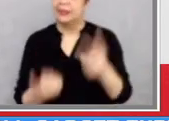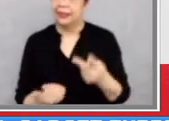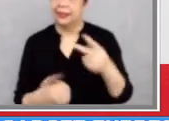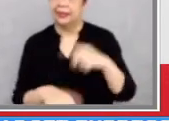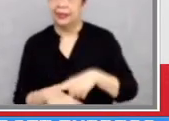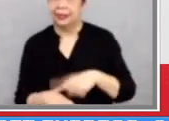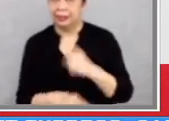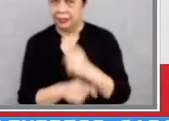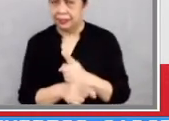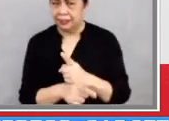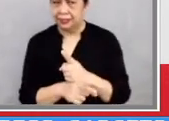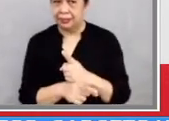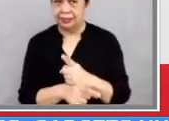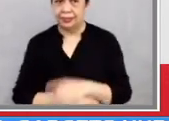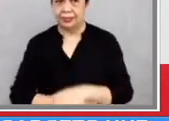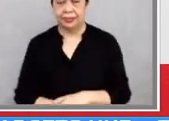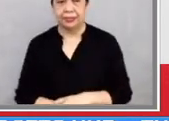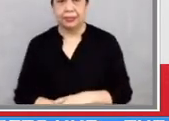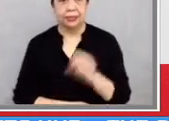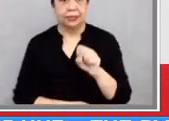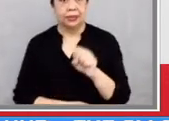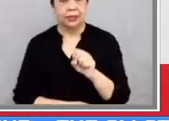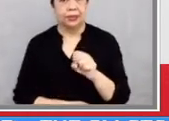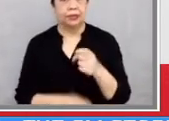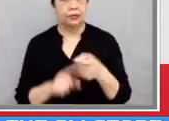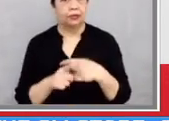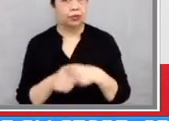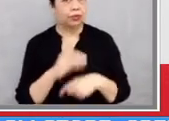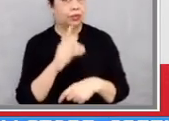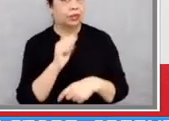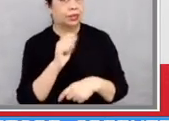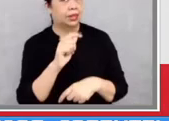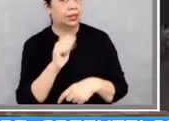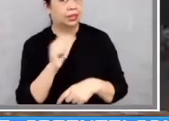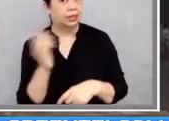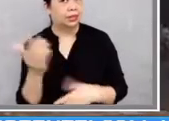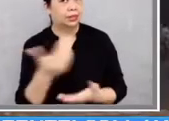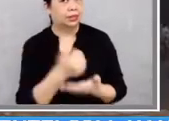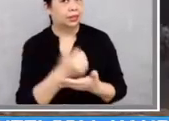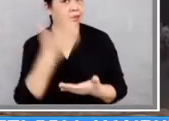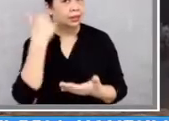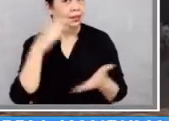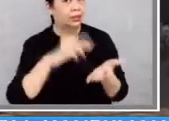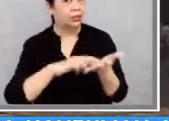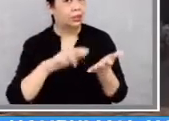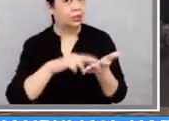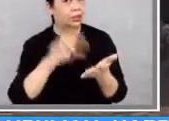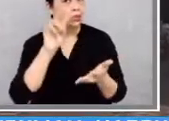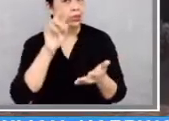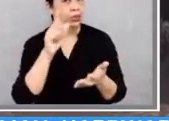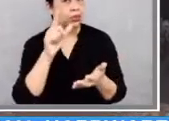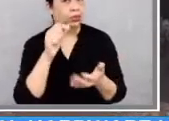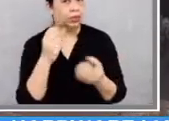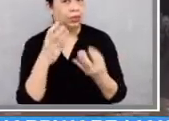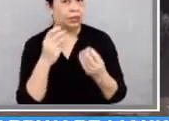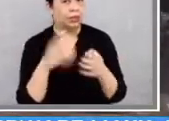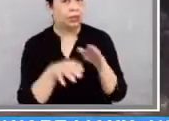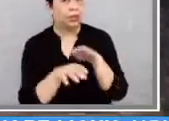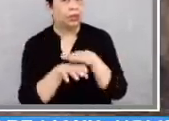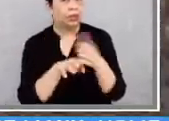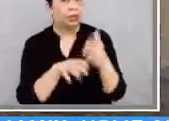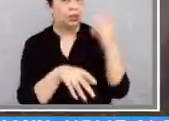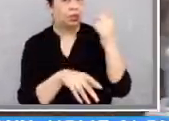at batay po sa datos na nakalap ng GMA Integrated News Research, may 20 insidente ng derailment din noong